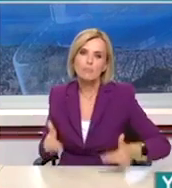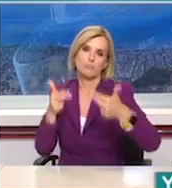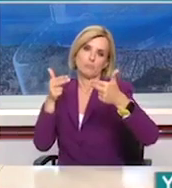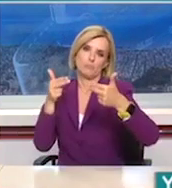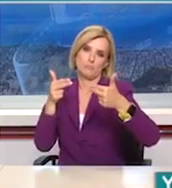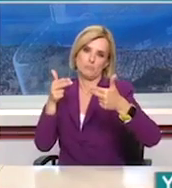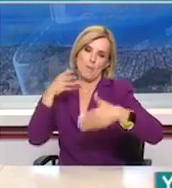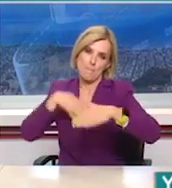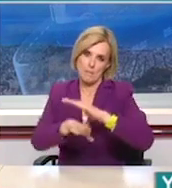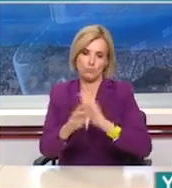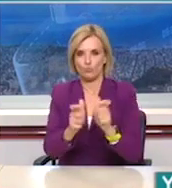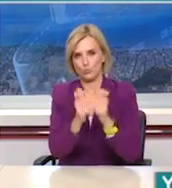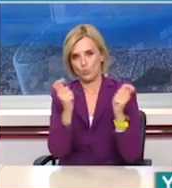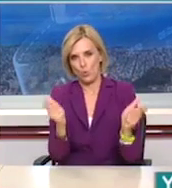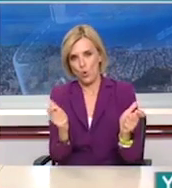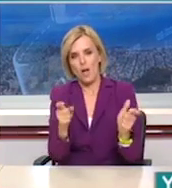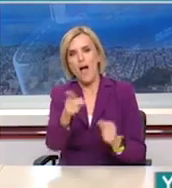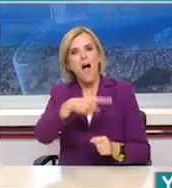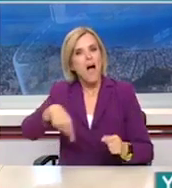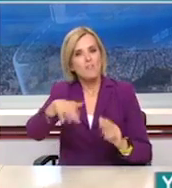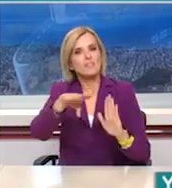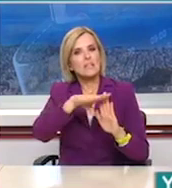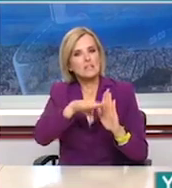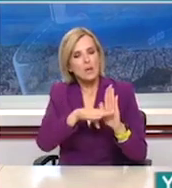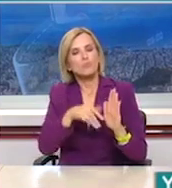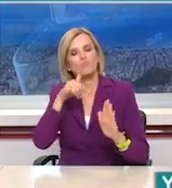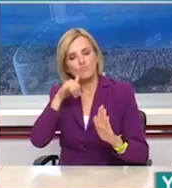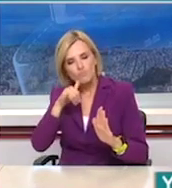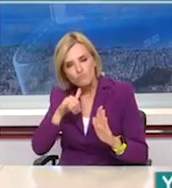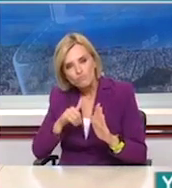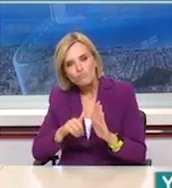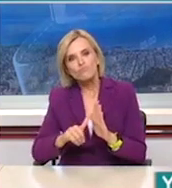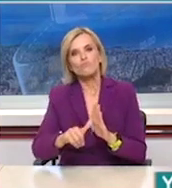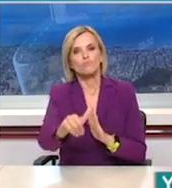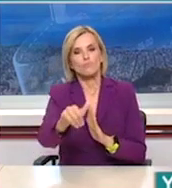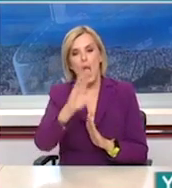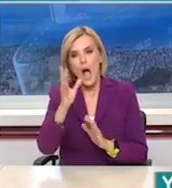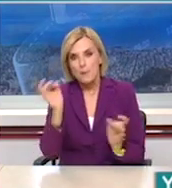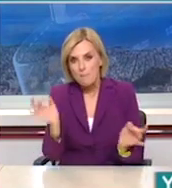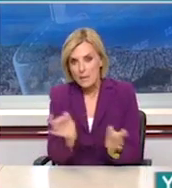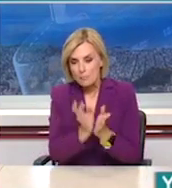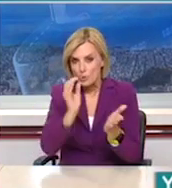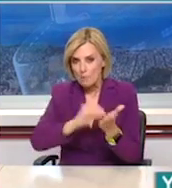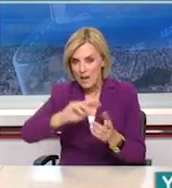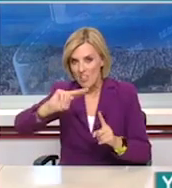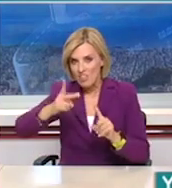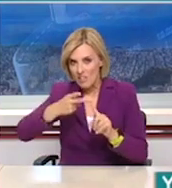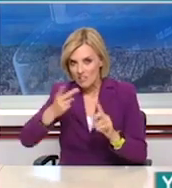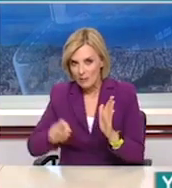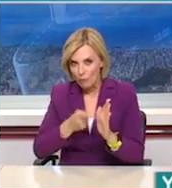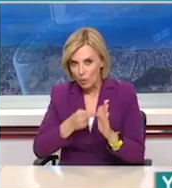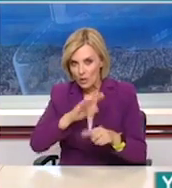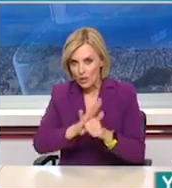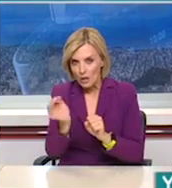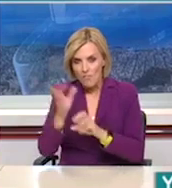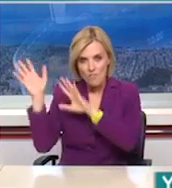μάθηση. Νομίζω αυτοί οι κανόνες σιγά σιγά θα μας συντροφεύσουν, ιδιαίτερα αν υπάρξει ένα δεύτερο κύμα της επιδημίας του κορονοϊού το φθινόπωρο.